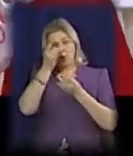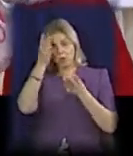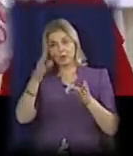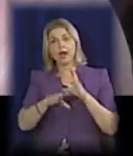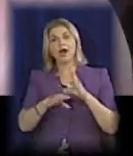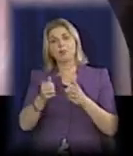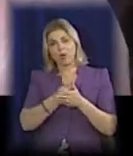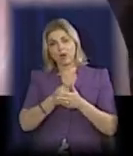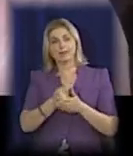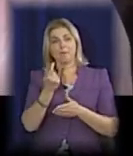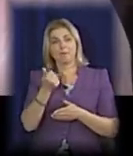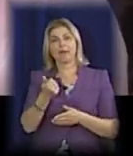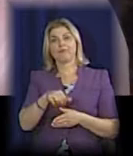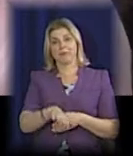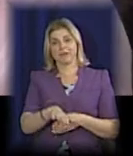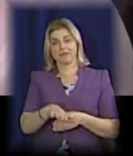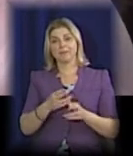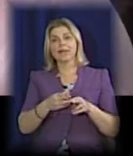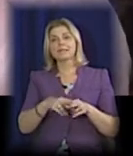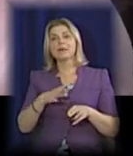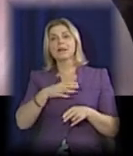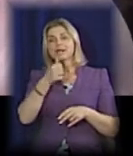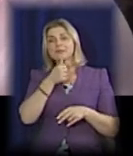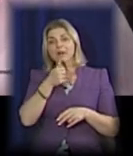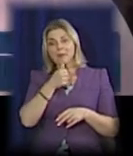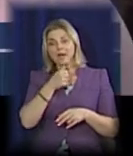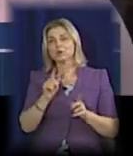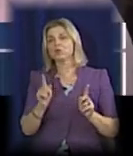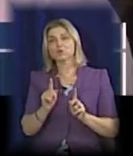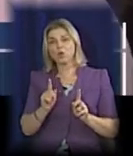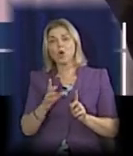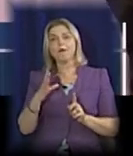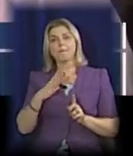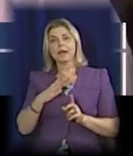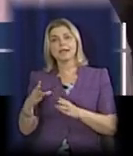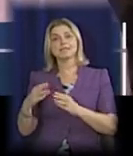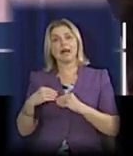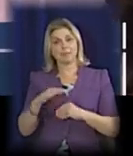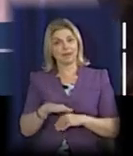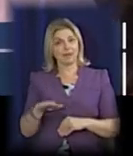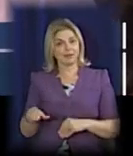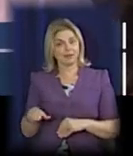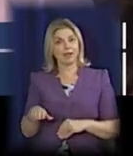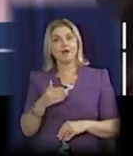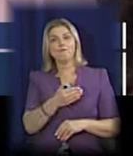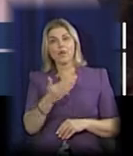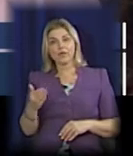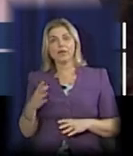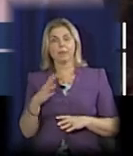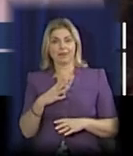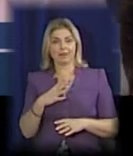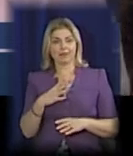перше місце. Це був експеримент. Експеримент в тому, що були з нами діти, і вони були